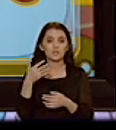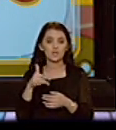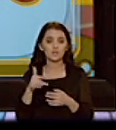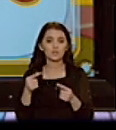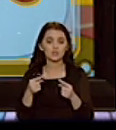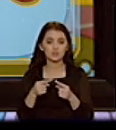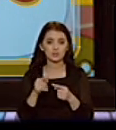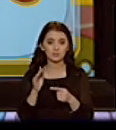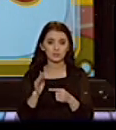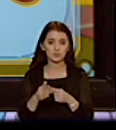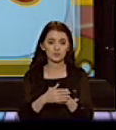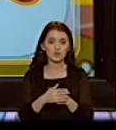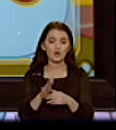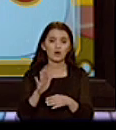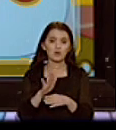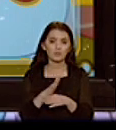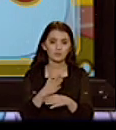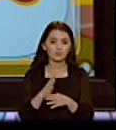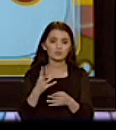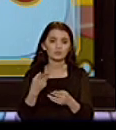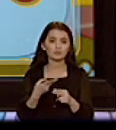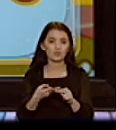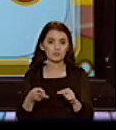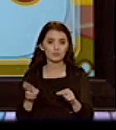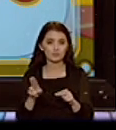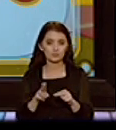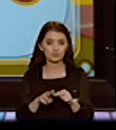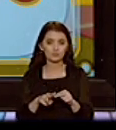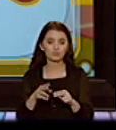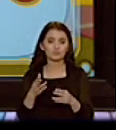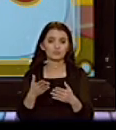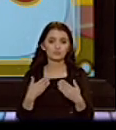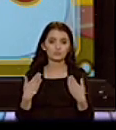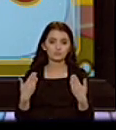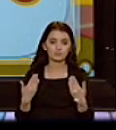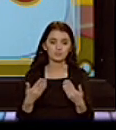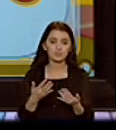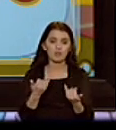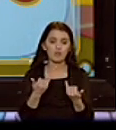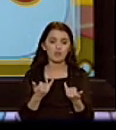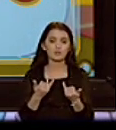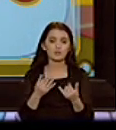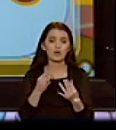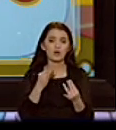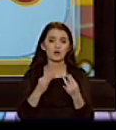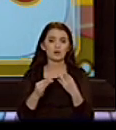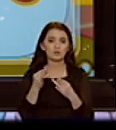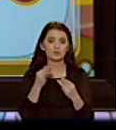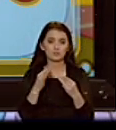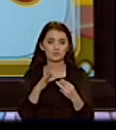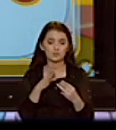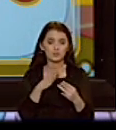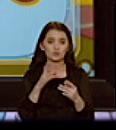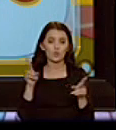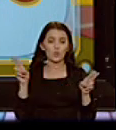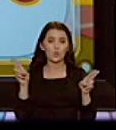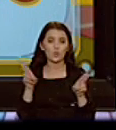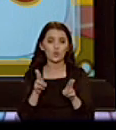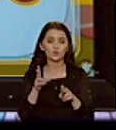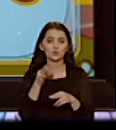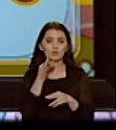teng. Bo'linuvchini topish uchun biz hozir sizga aytib o'tganimdek,